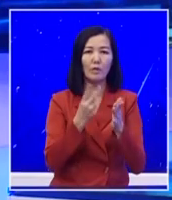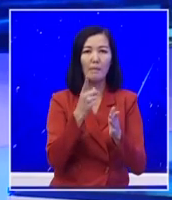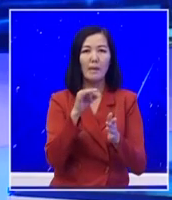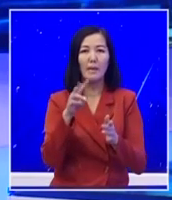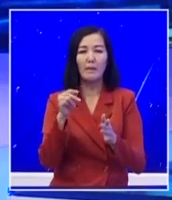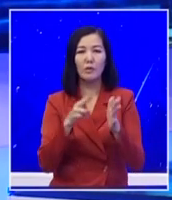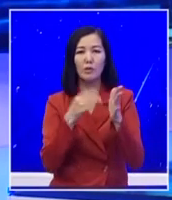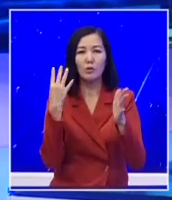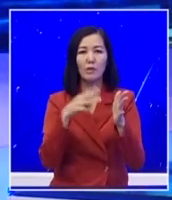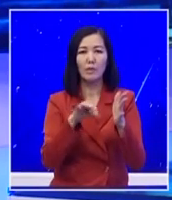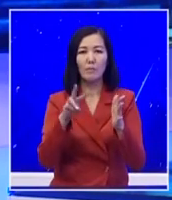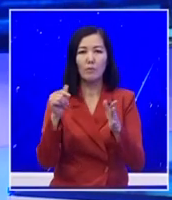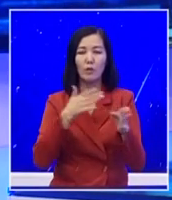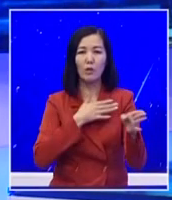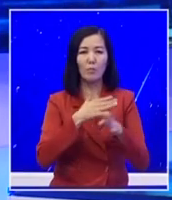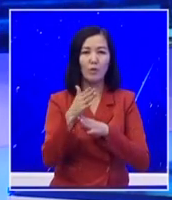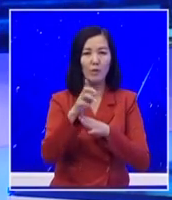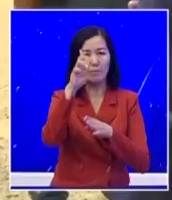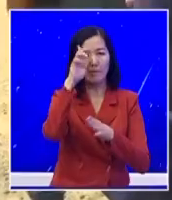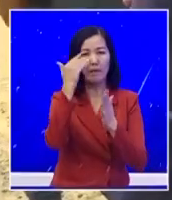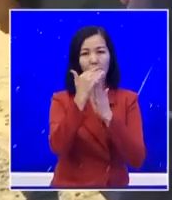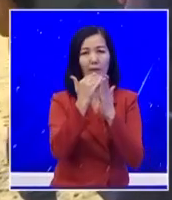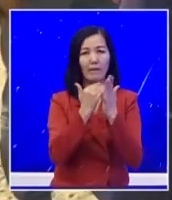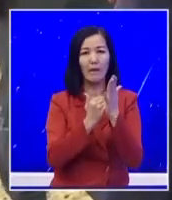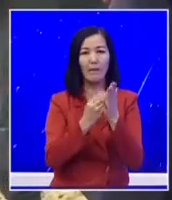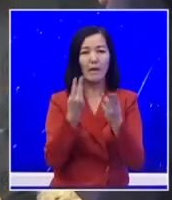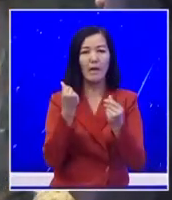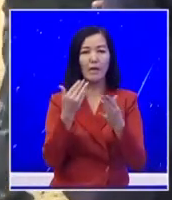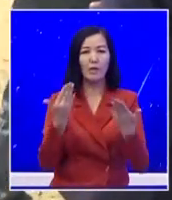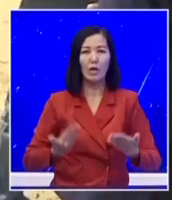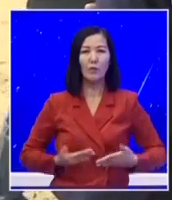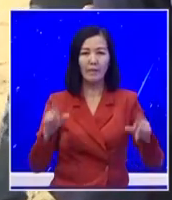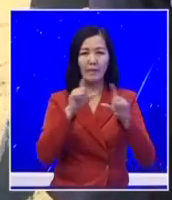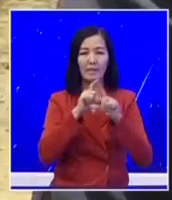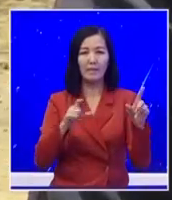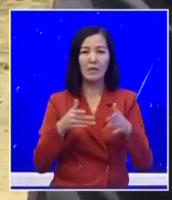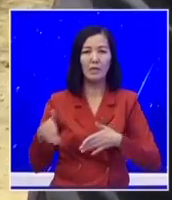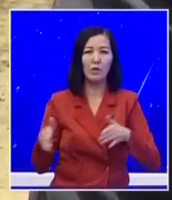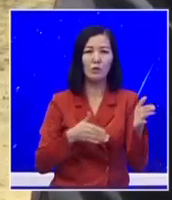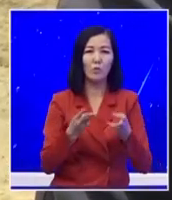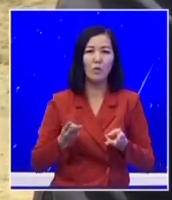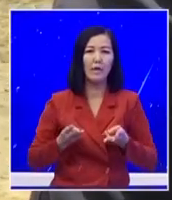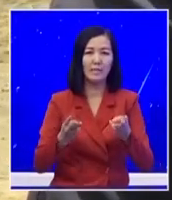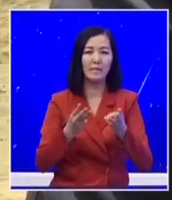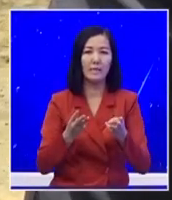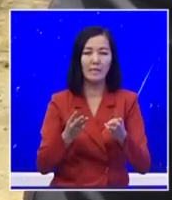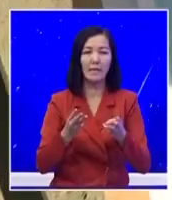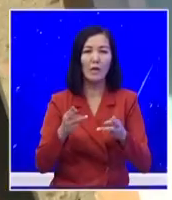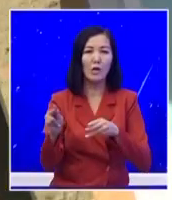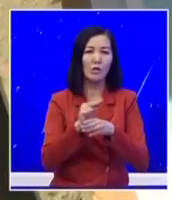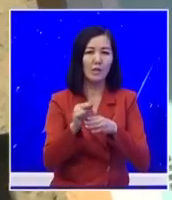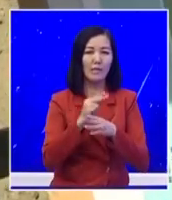1 миллиард 740 миллион теңге бөлінген. Мемлекеттік бағдарлама аясында бұл қаржыға әлеуметтік нысандар мен жол қазандықтар жасалып